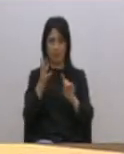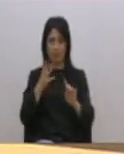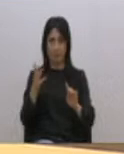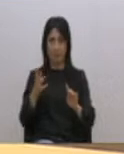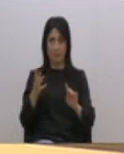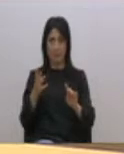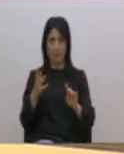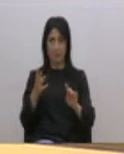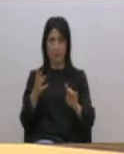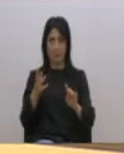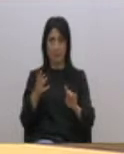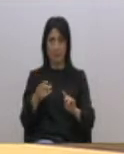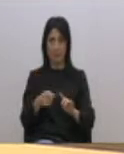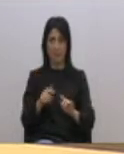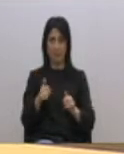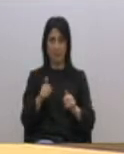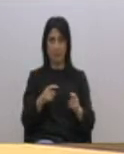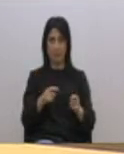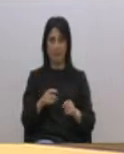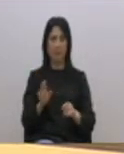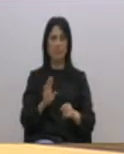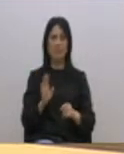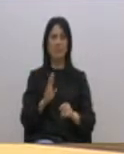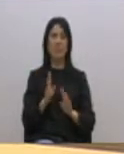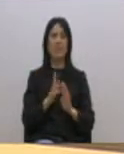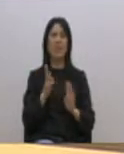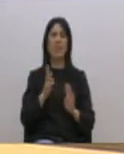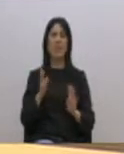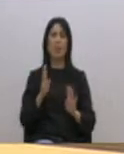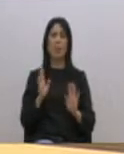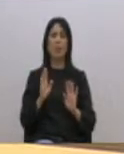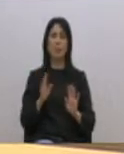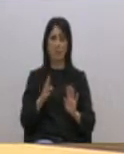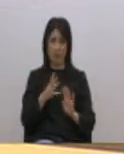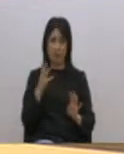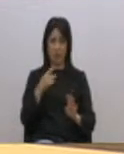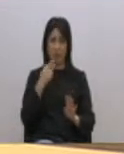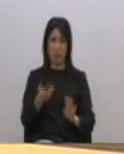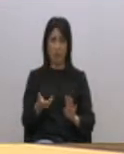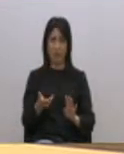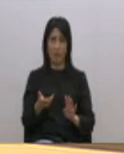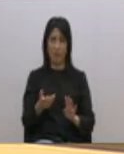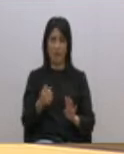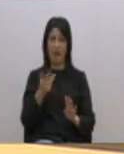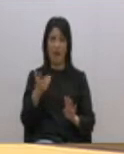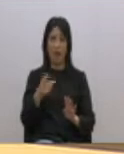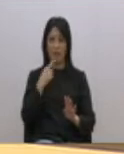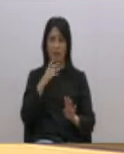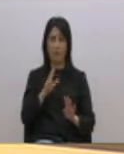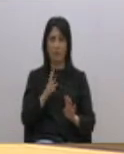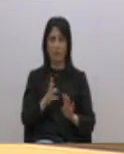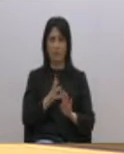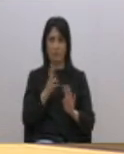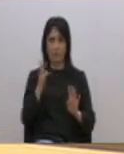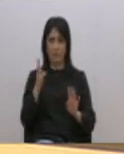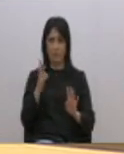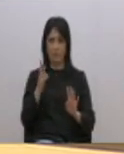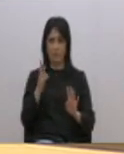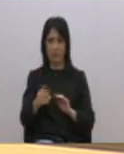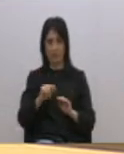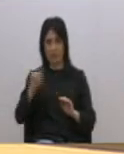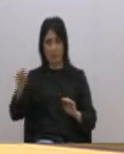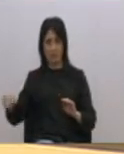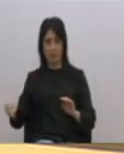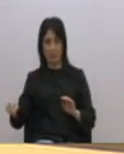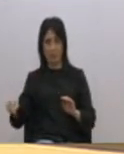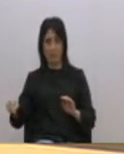gamozglebs ai is rogor ara es ari rigitoba rigitobas vabok tore raodreba mashin rigitobis mikhedit sheva gvian